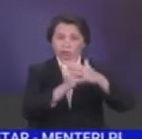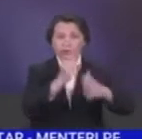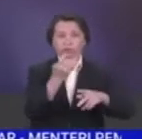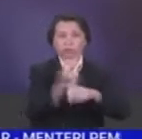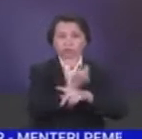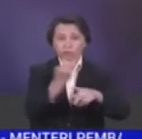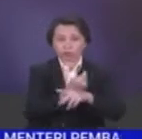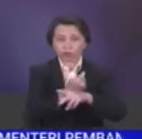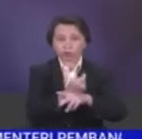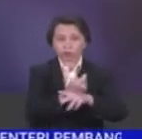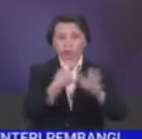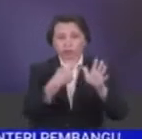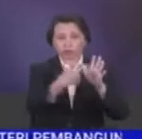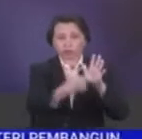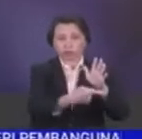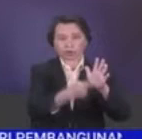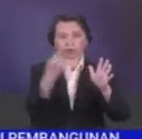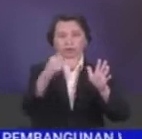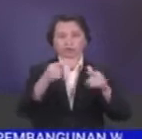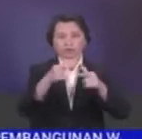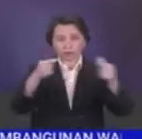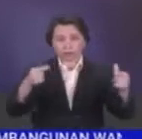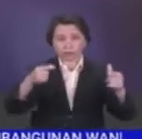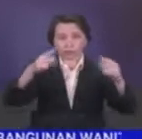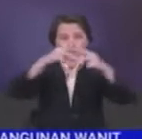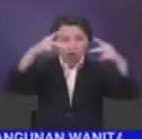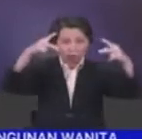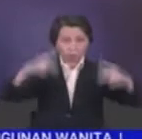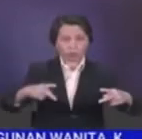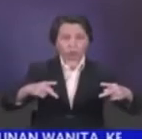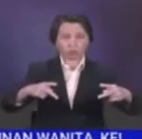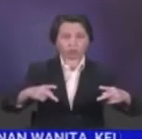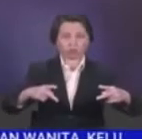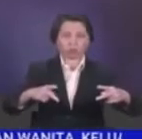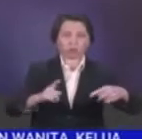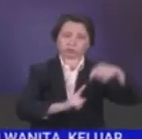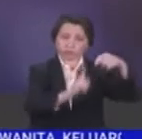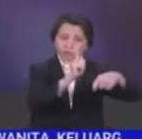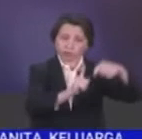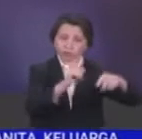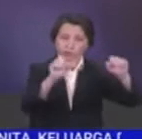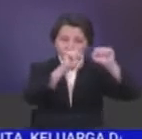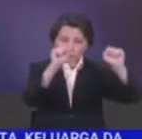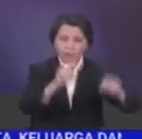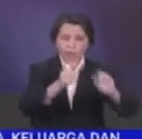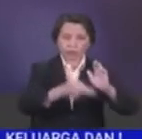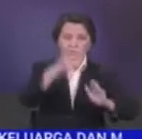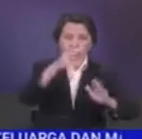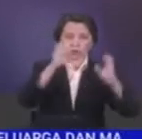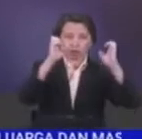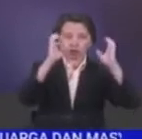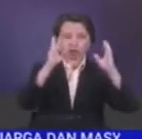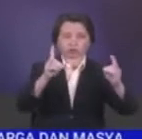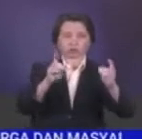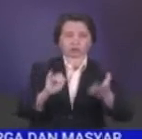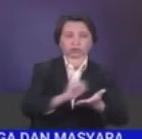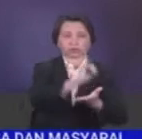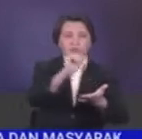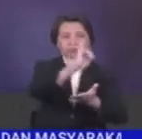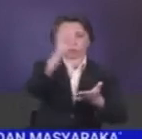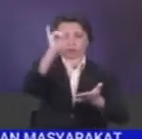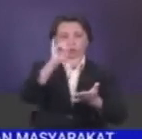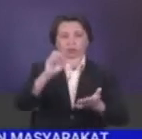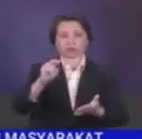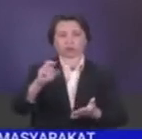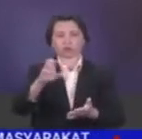training, which we call the Great Portal, the data system for private higher education institutions